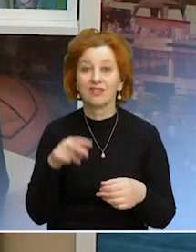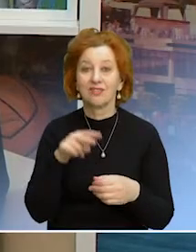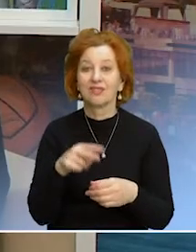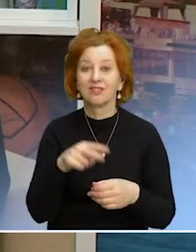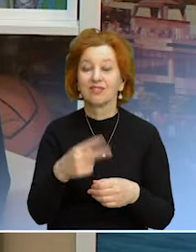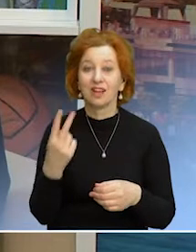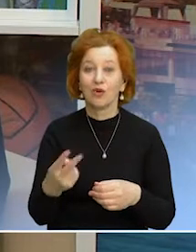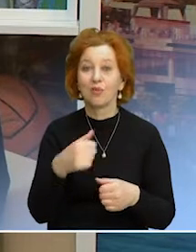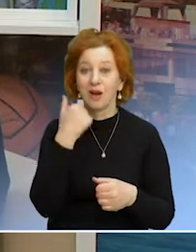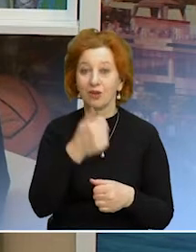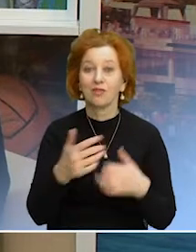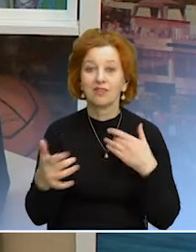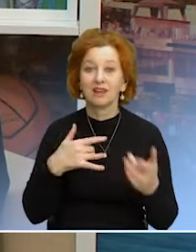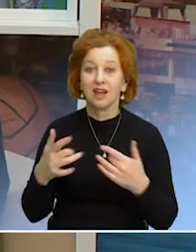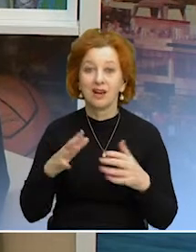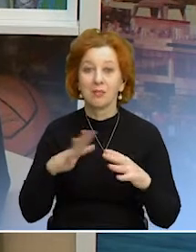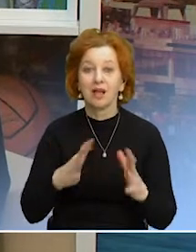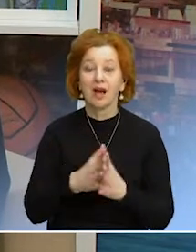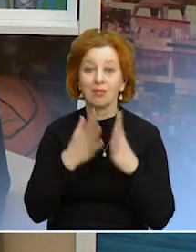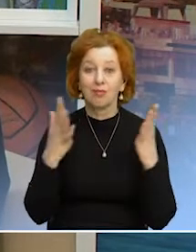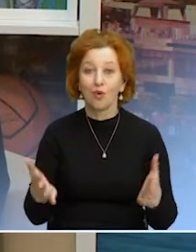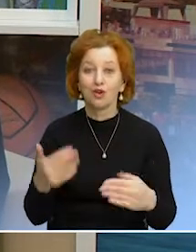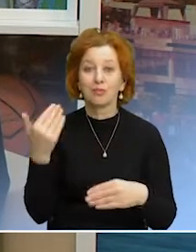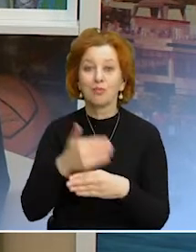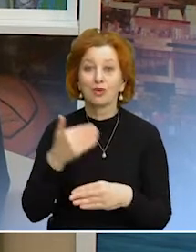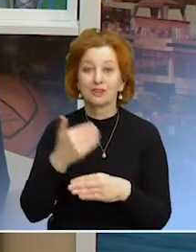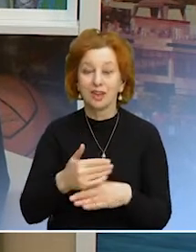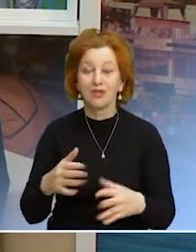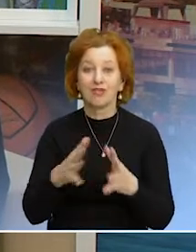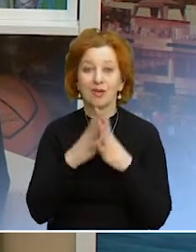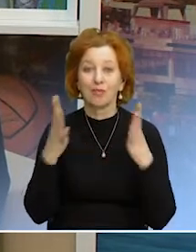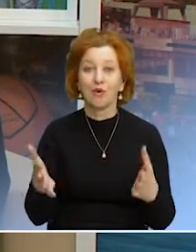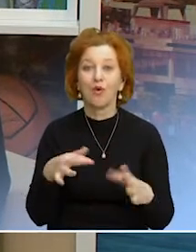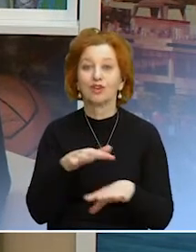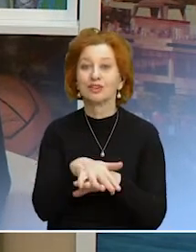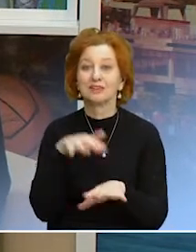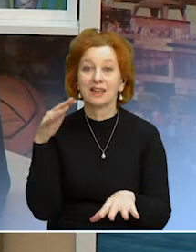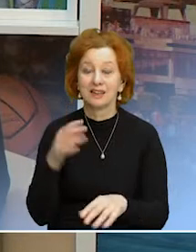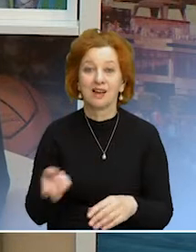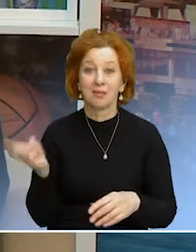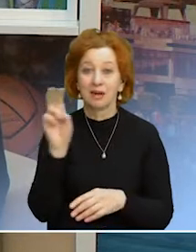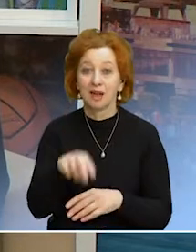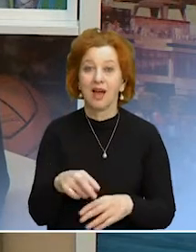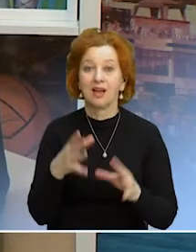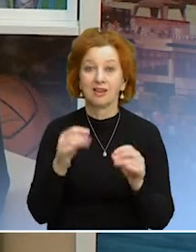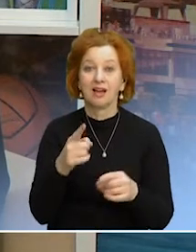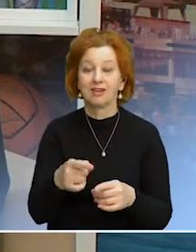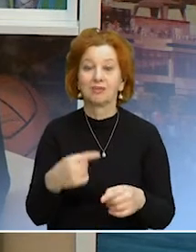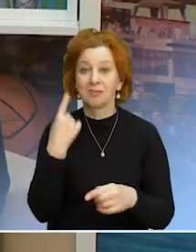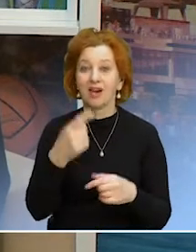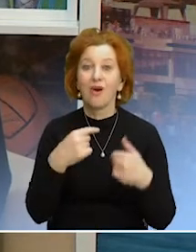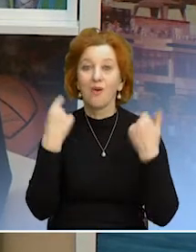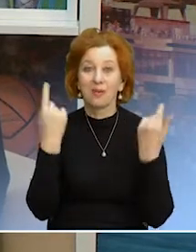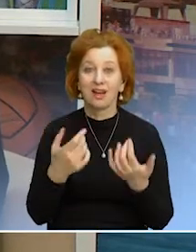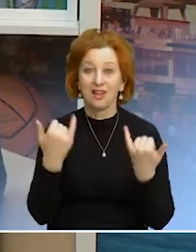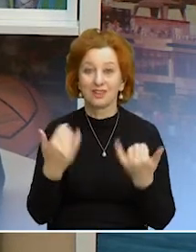в 2022 году в вашем театре было как можно больше постановок, чтобы как можно больше зрителей туда приходили, чтобы они уходили с такими же